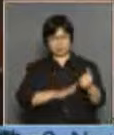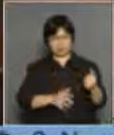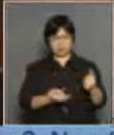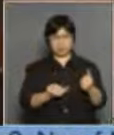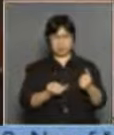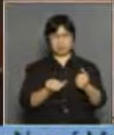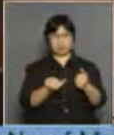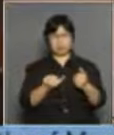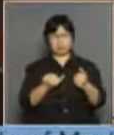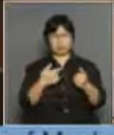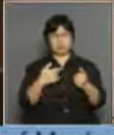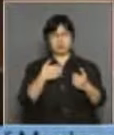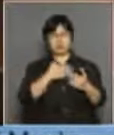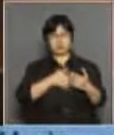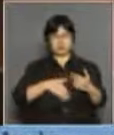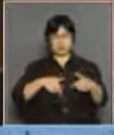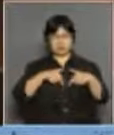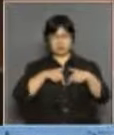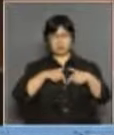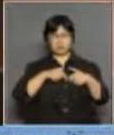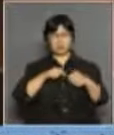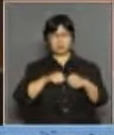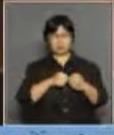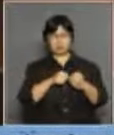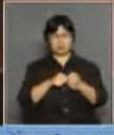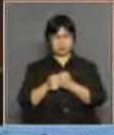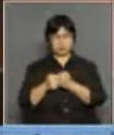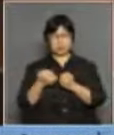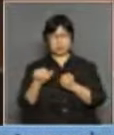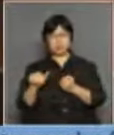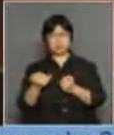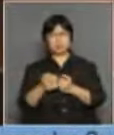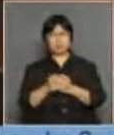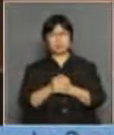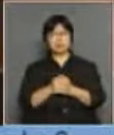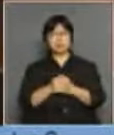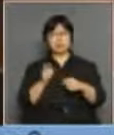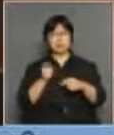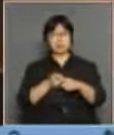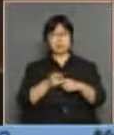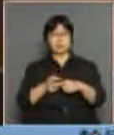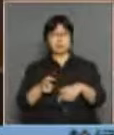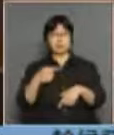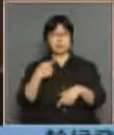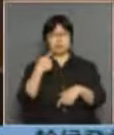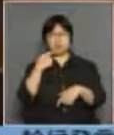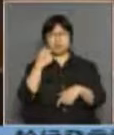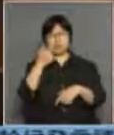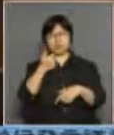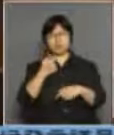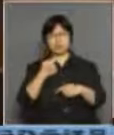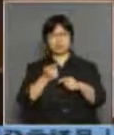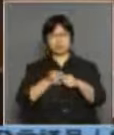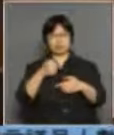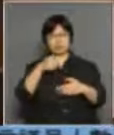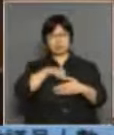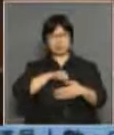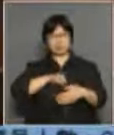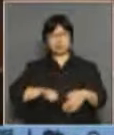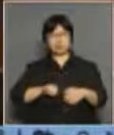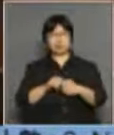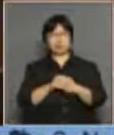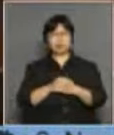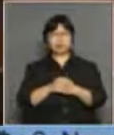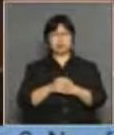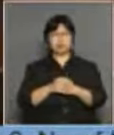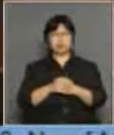係身心受損其實係佛口蛇心。佢嘅講法